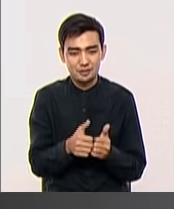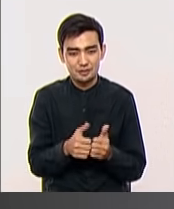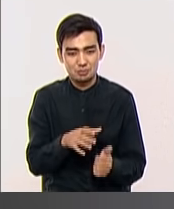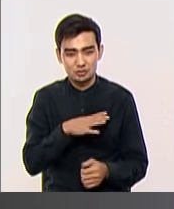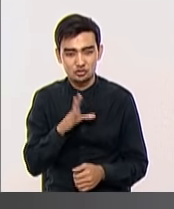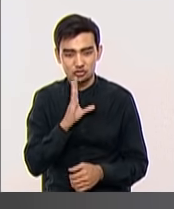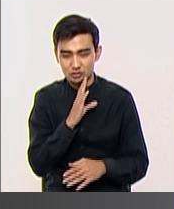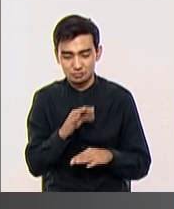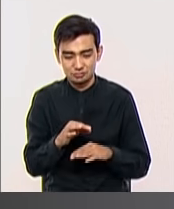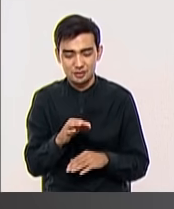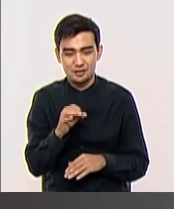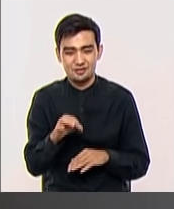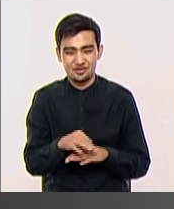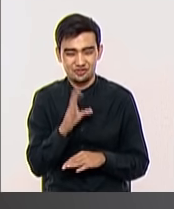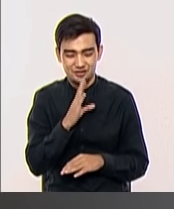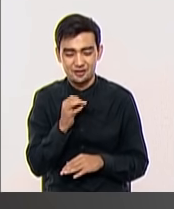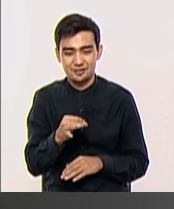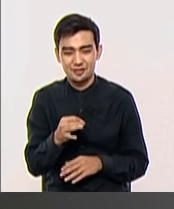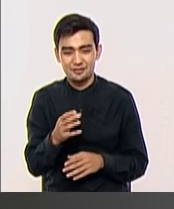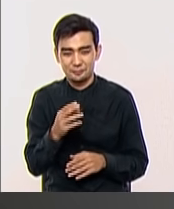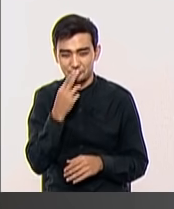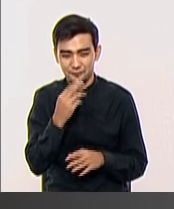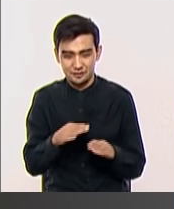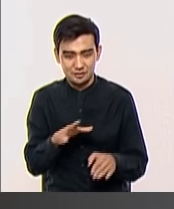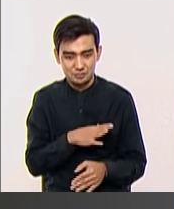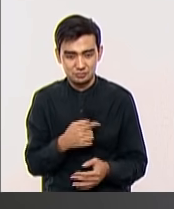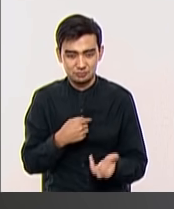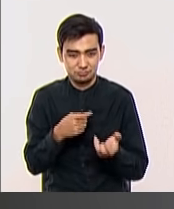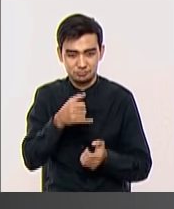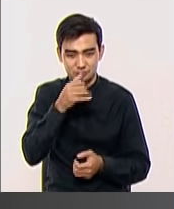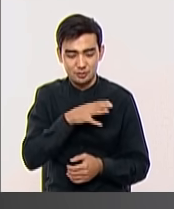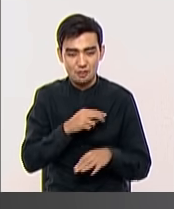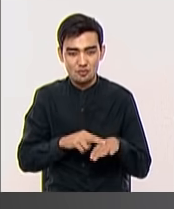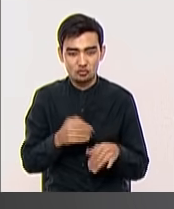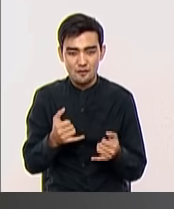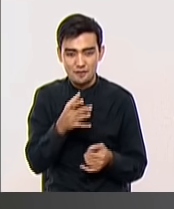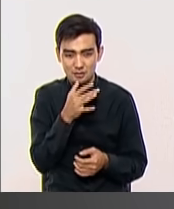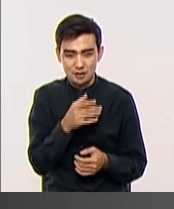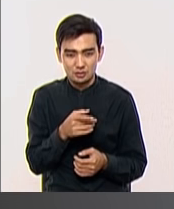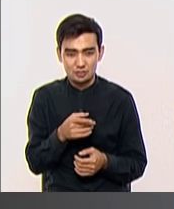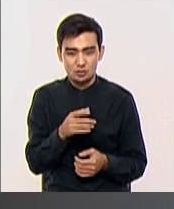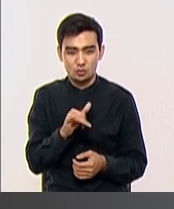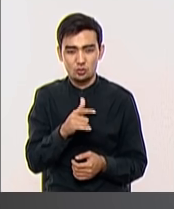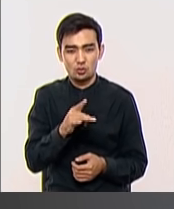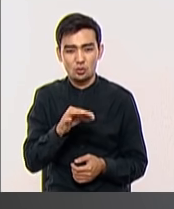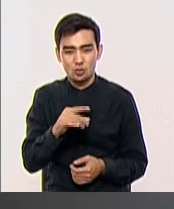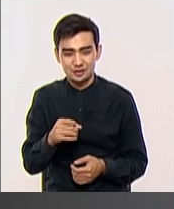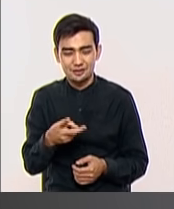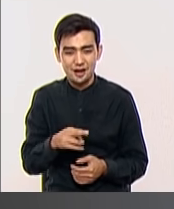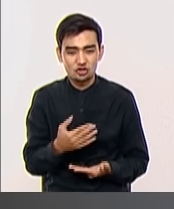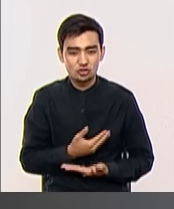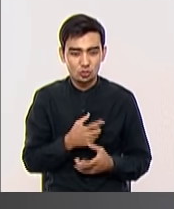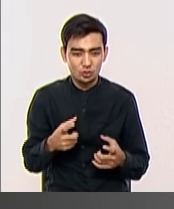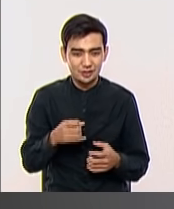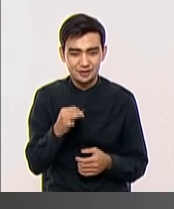и несовершеннолетние дети. В настоящее время место происшествия оцеплено полицией. Угрозы для жителей